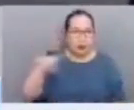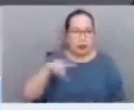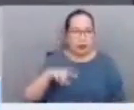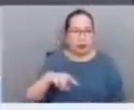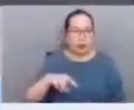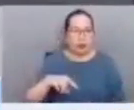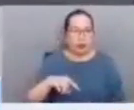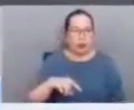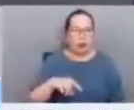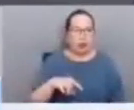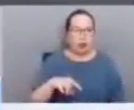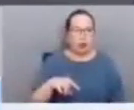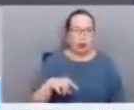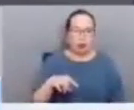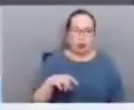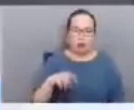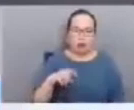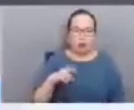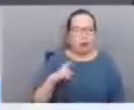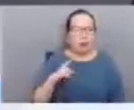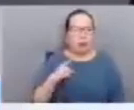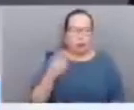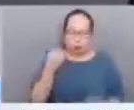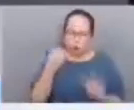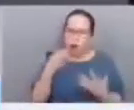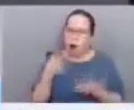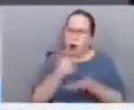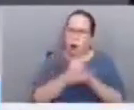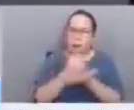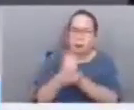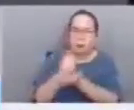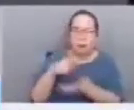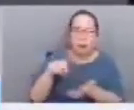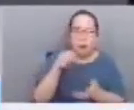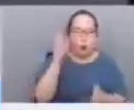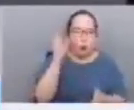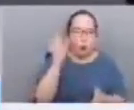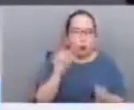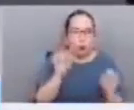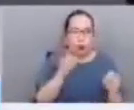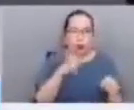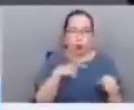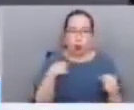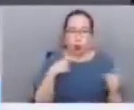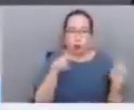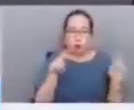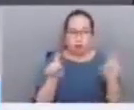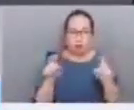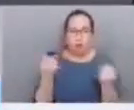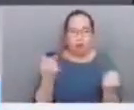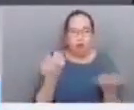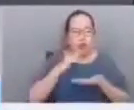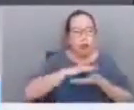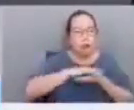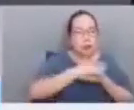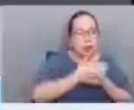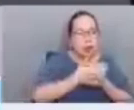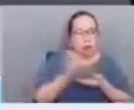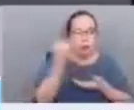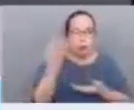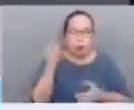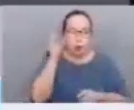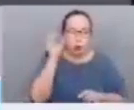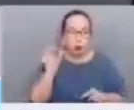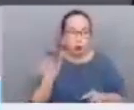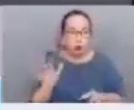nilang gamitin for wifi connection. So payable over 3 years to, less than 1,000 lang ang monthly amortization.